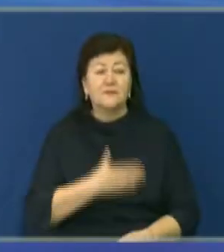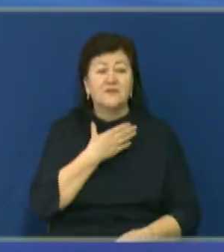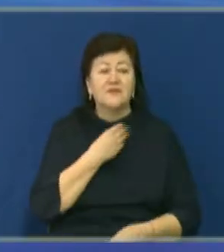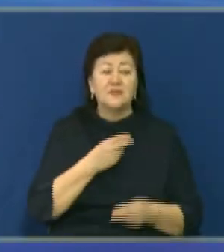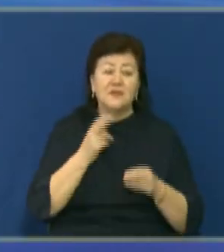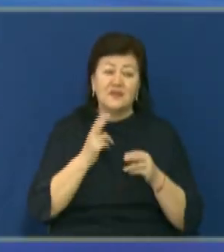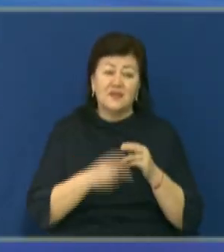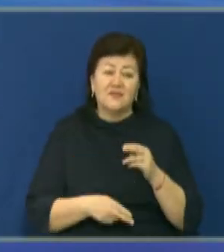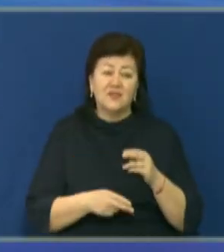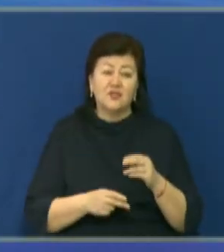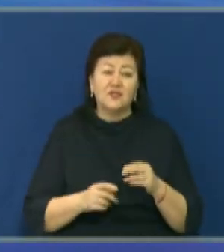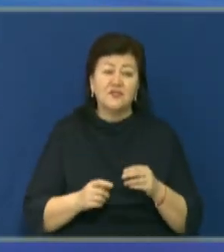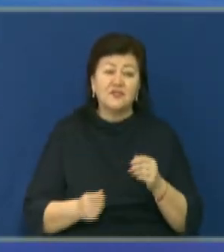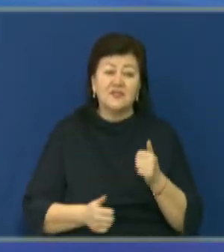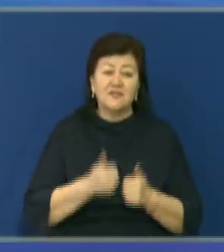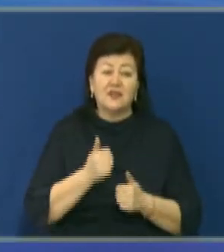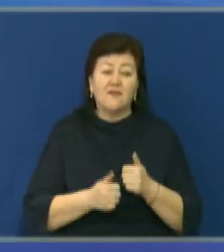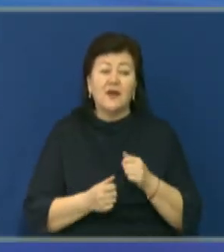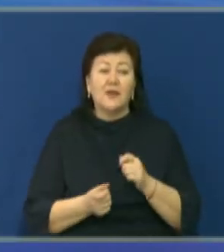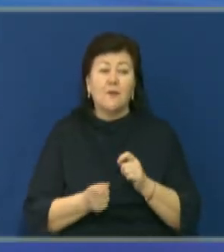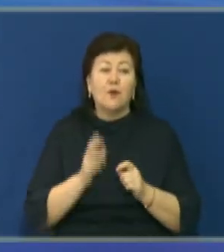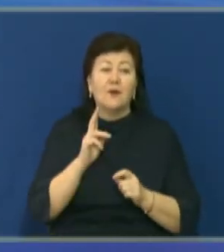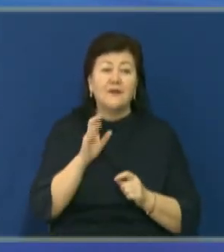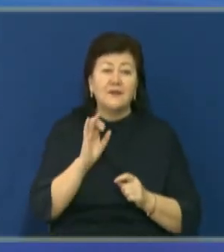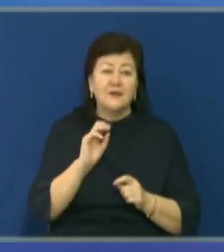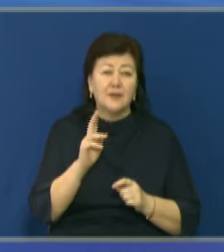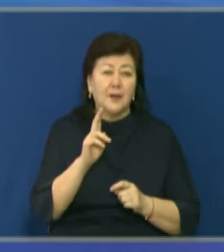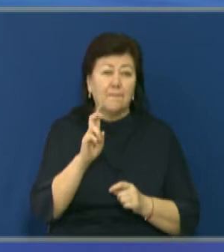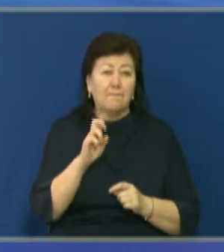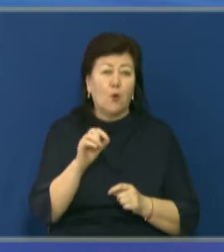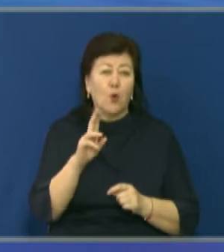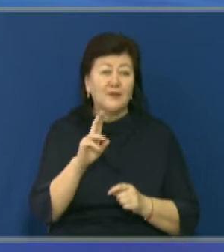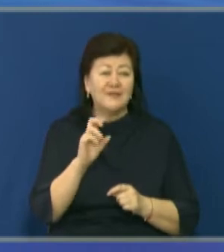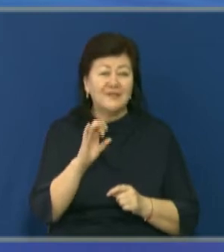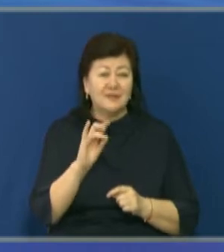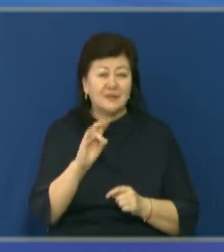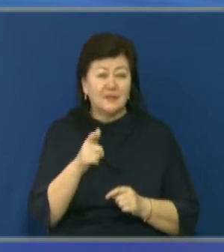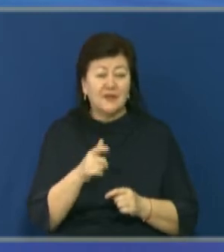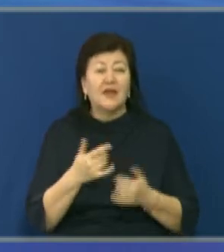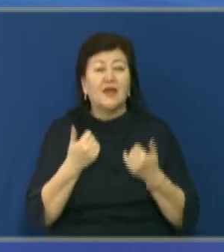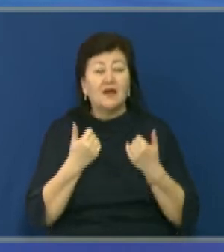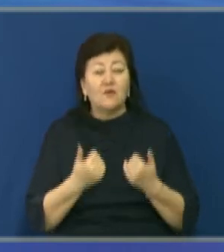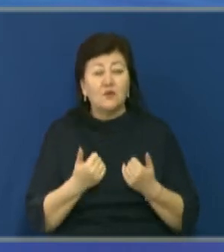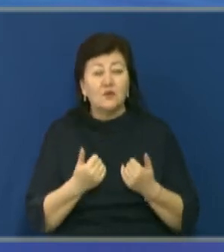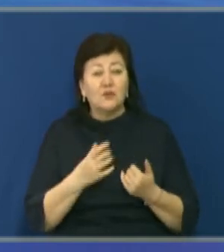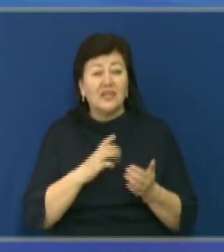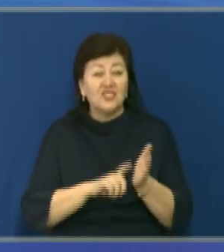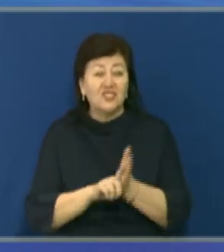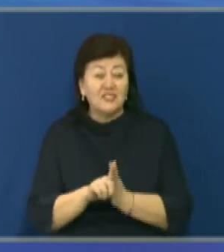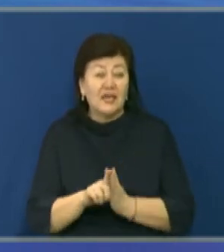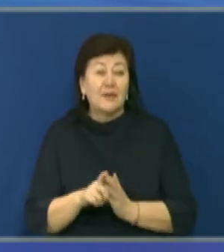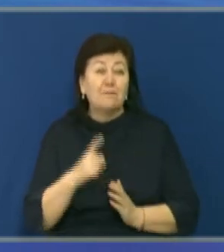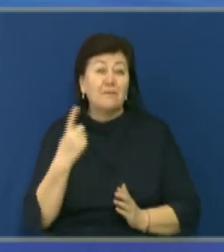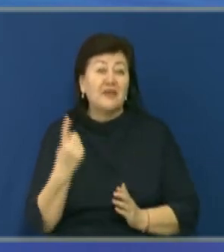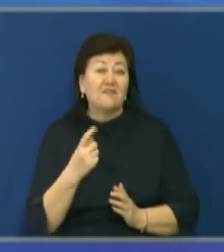Семей завершился чемпионат республики по кикбоксингу. Он проходил с 1 по 4 апреля при спонсорской поддержке президента корпорации «Акшин». По